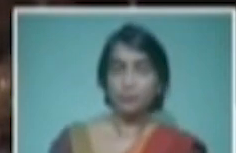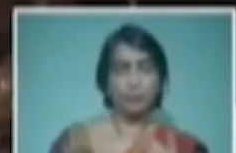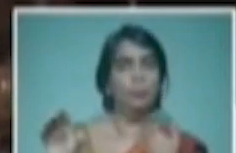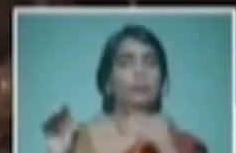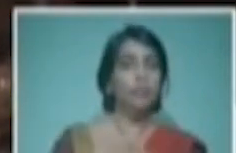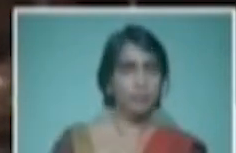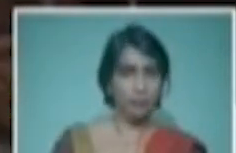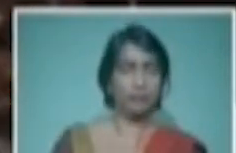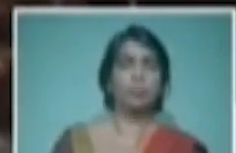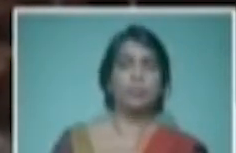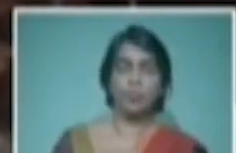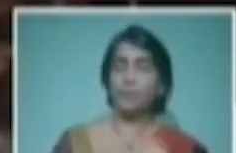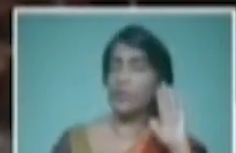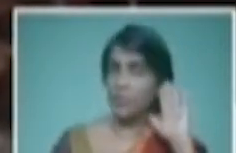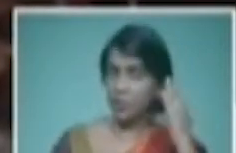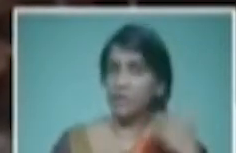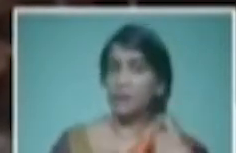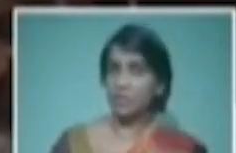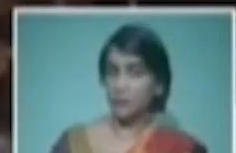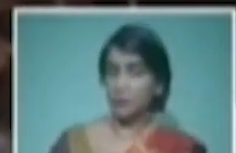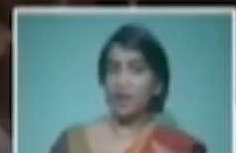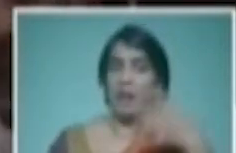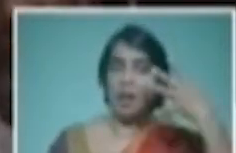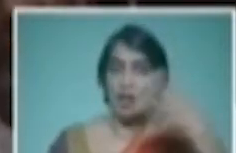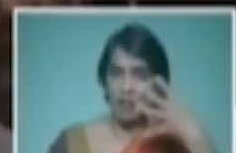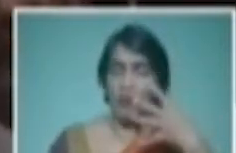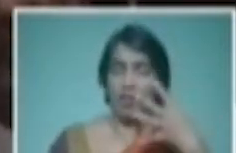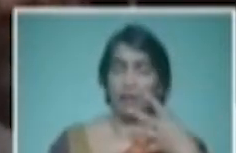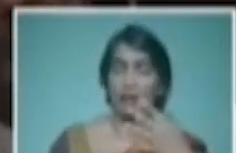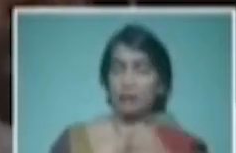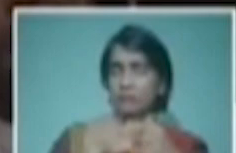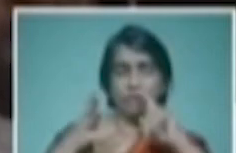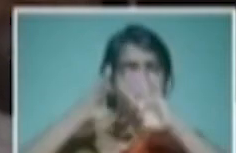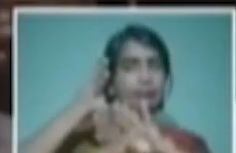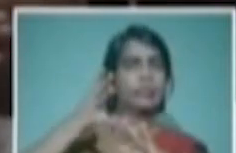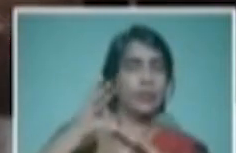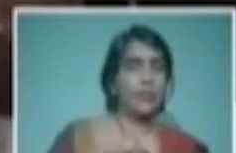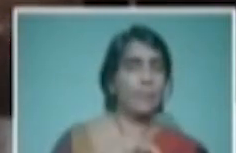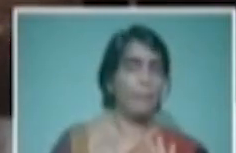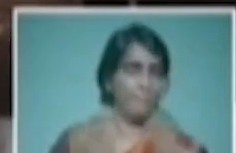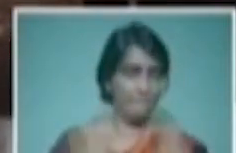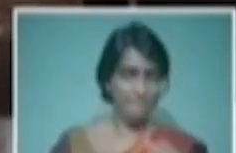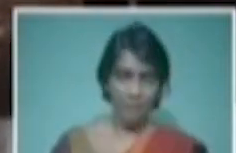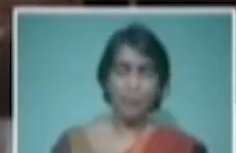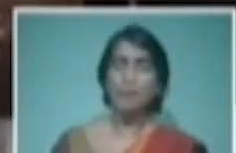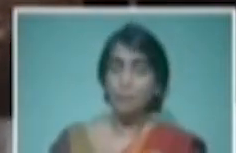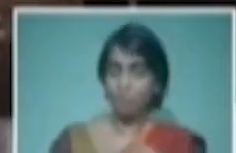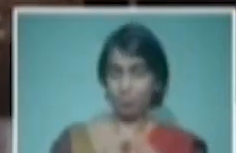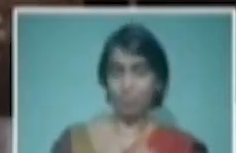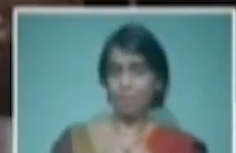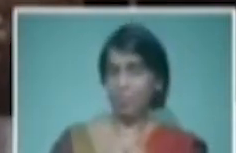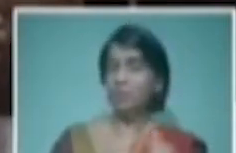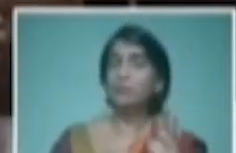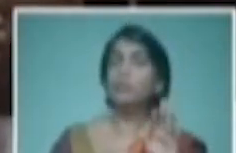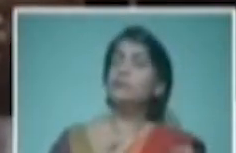සහභාගීත්වය විශේෂයෙන්ම අපි දැන් ඉන්නේ 4 වෙනි කාර්මික විප්ලවයේ ආරම්භ කළ තියෙන අවස්ථාව. ඉතින් මේ